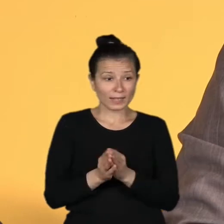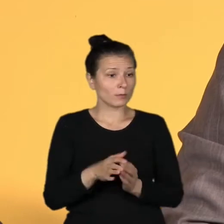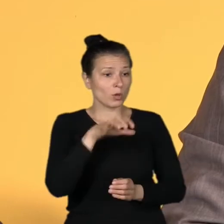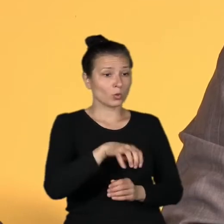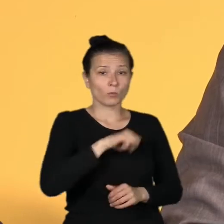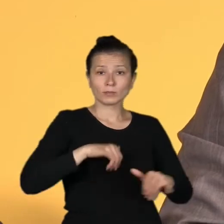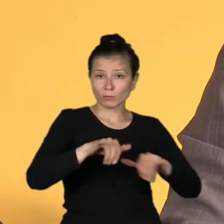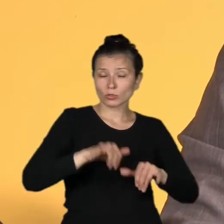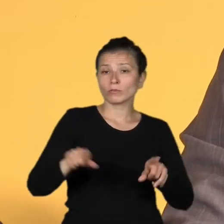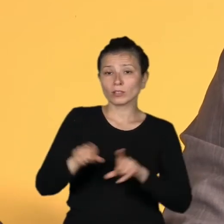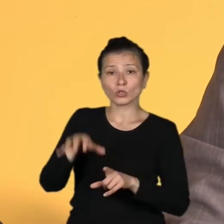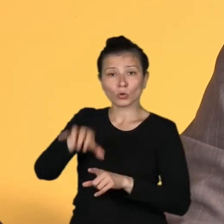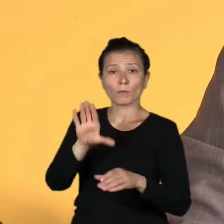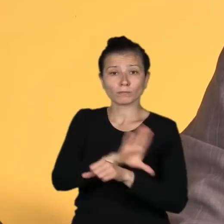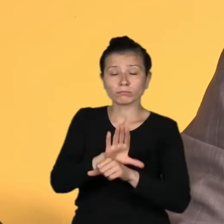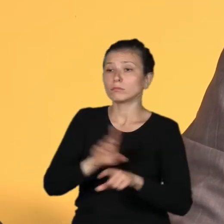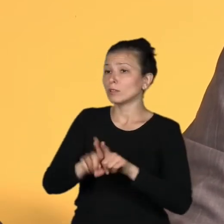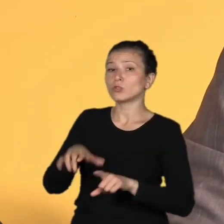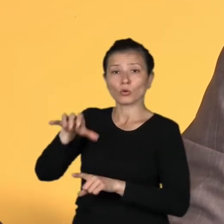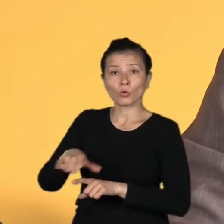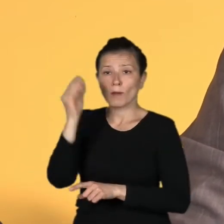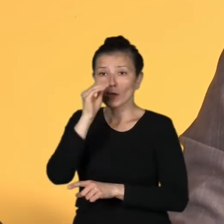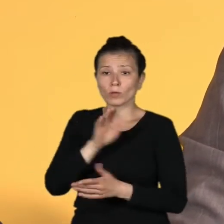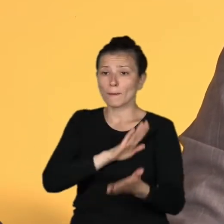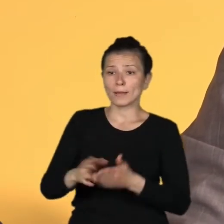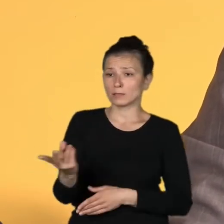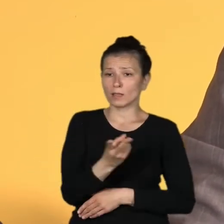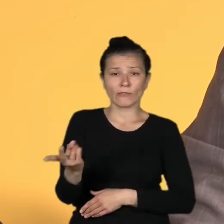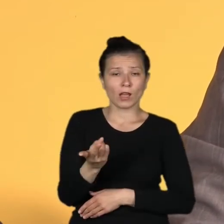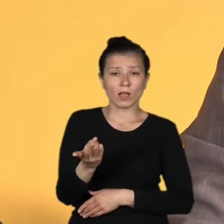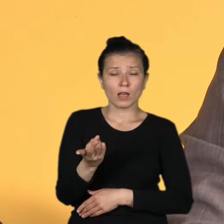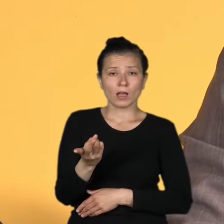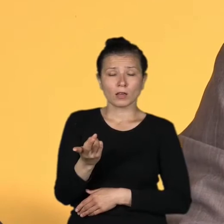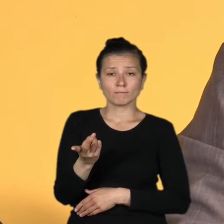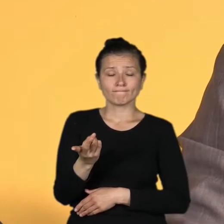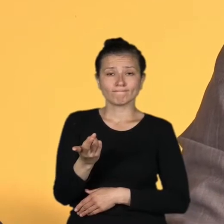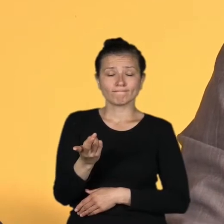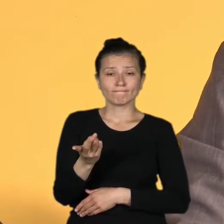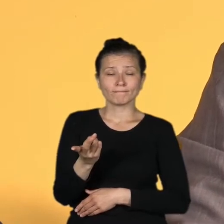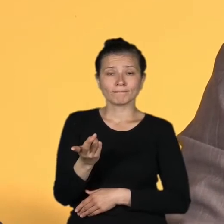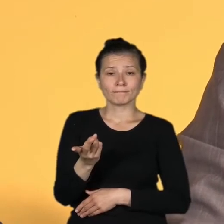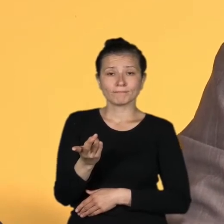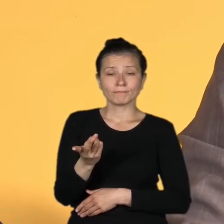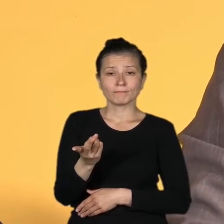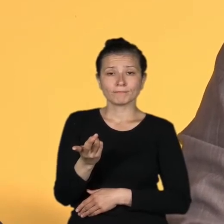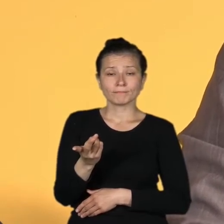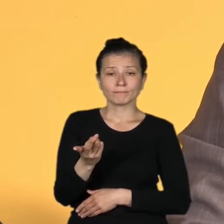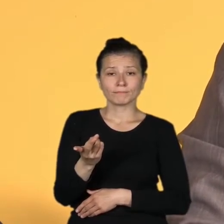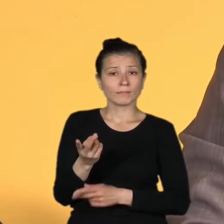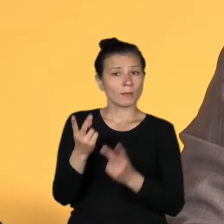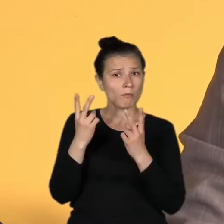wychodzić szerzej do biznesu i świata nauki. Bez tych dwóch elementów, które są